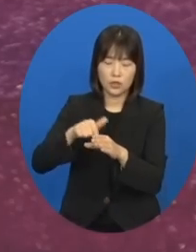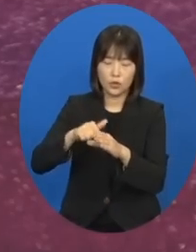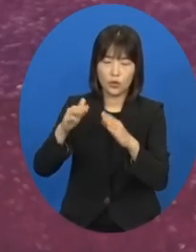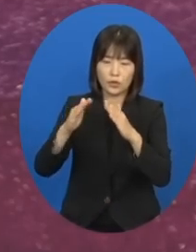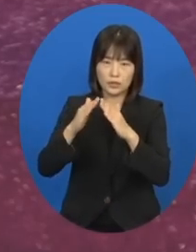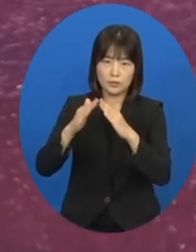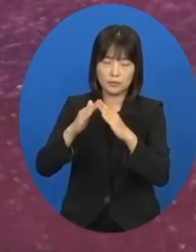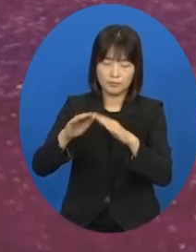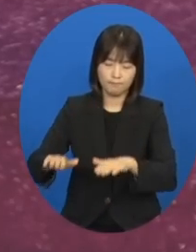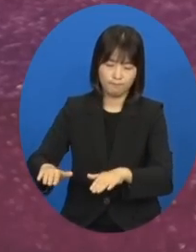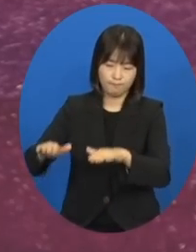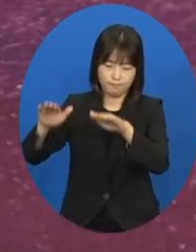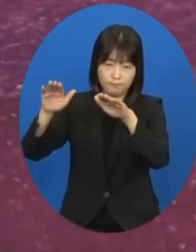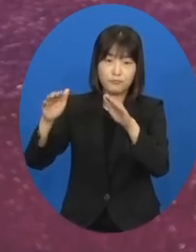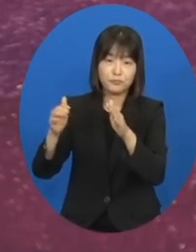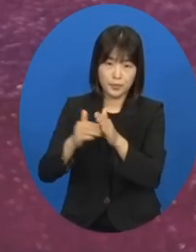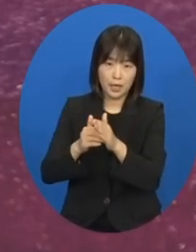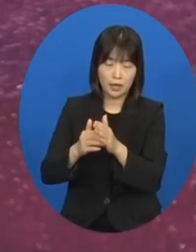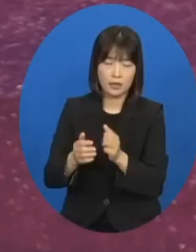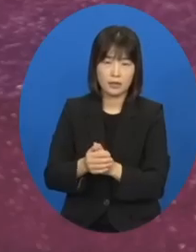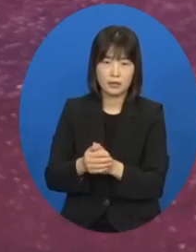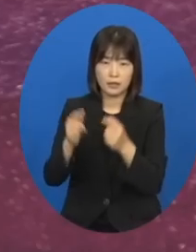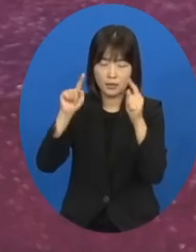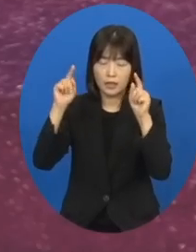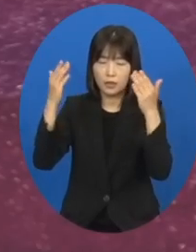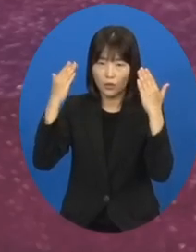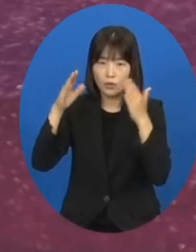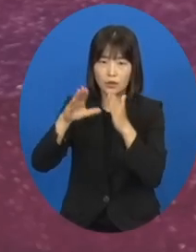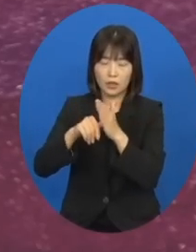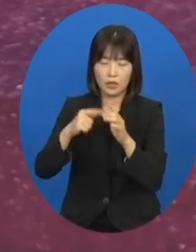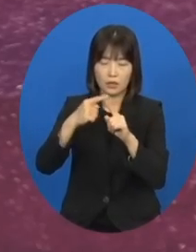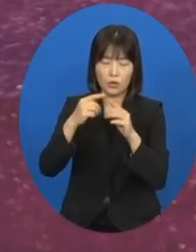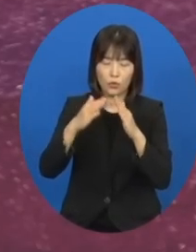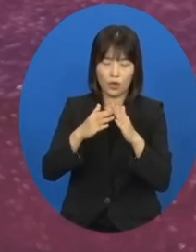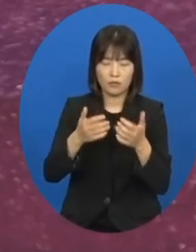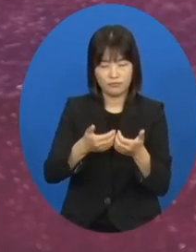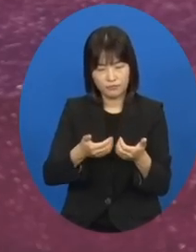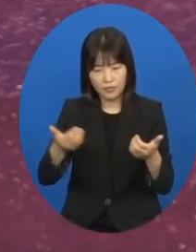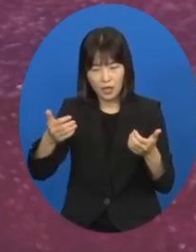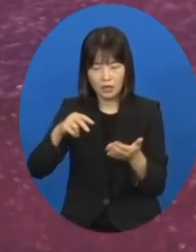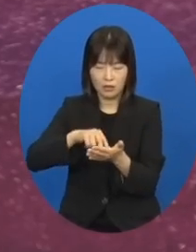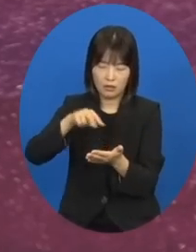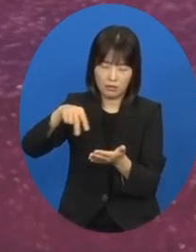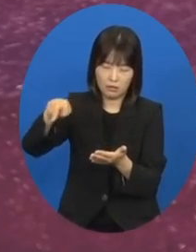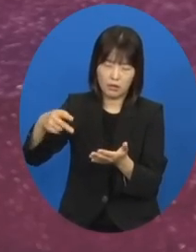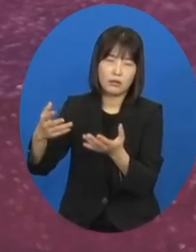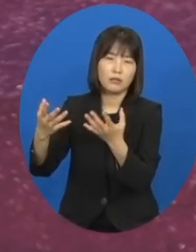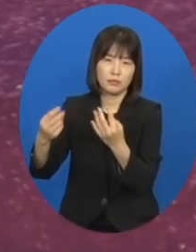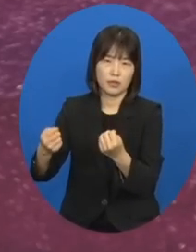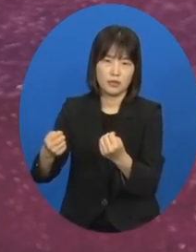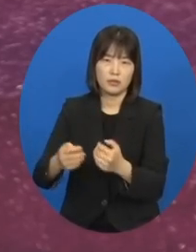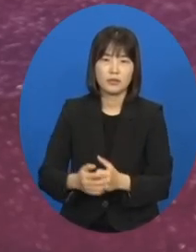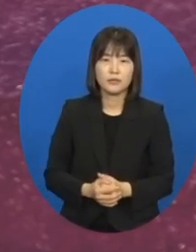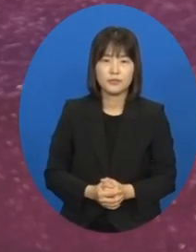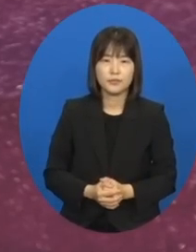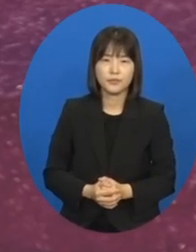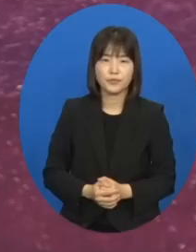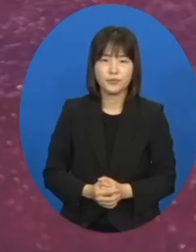자랐는데 대학교 시절 교회를 떠나 참 방황을 많이 했다고 해요